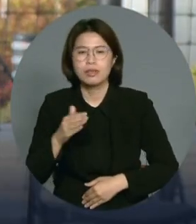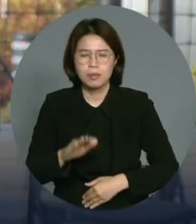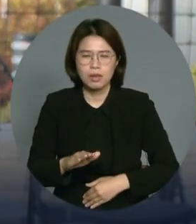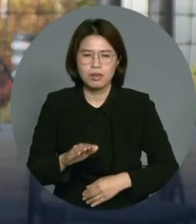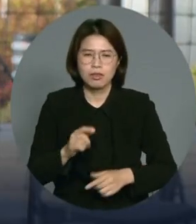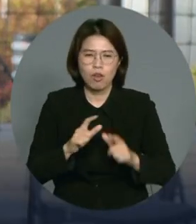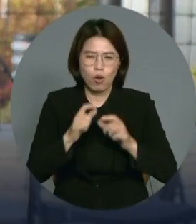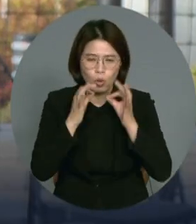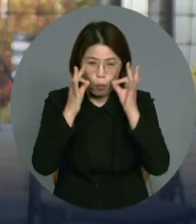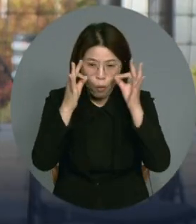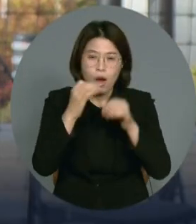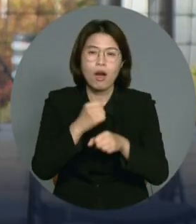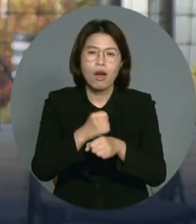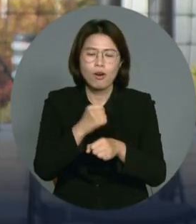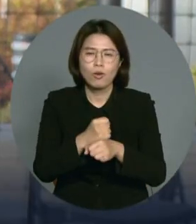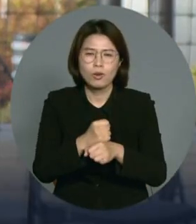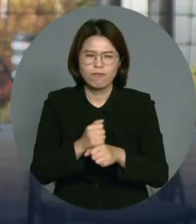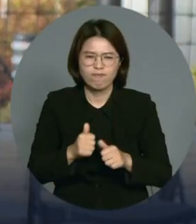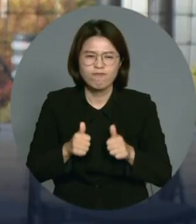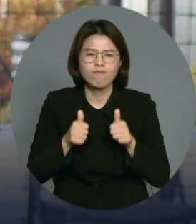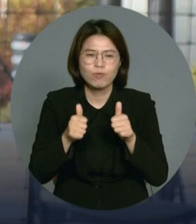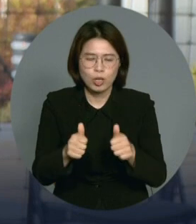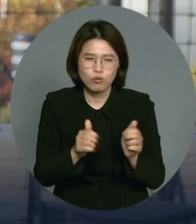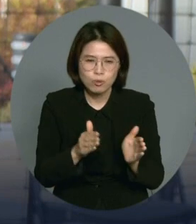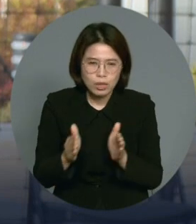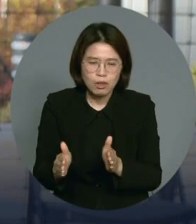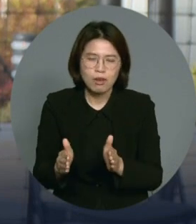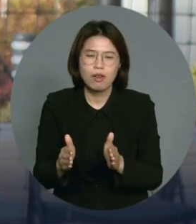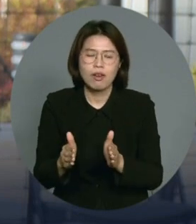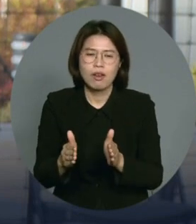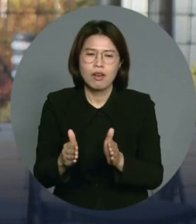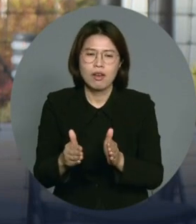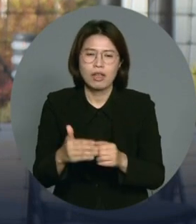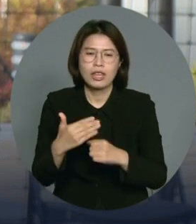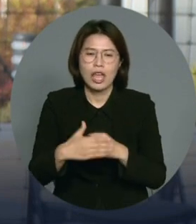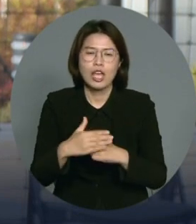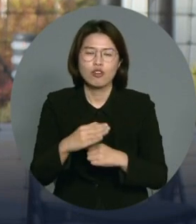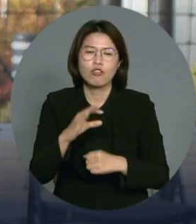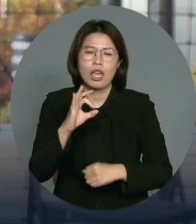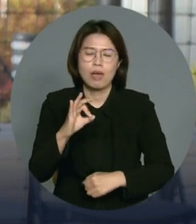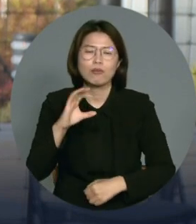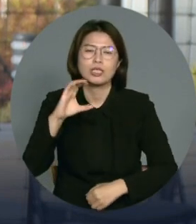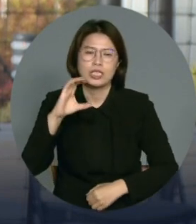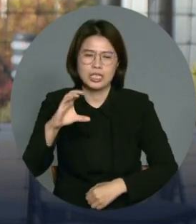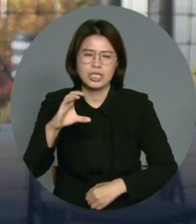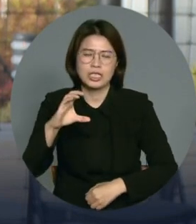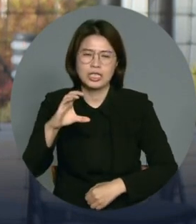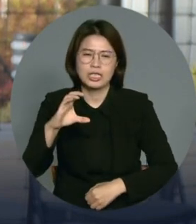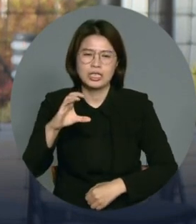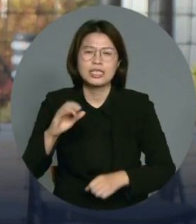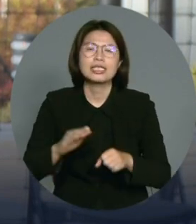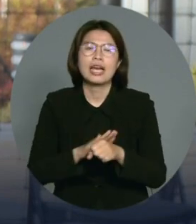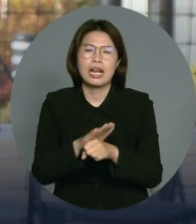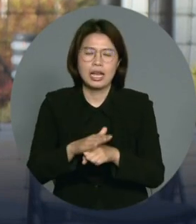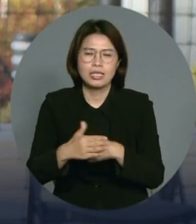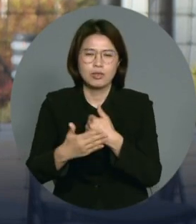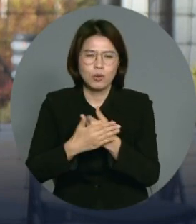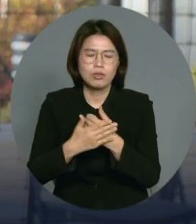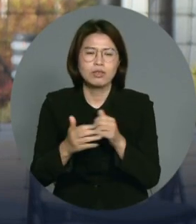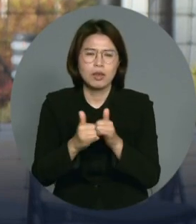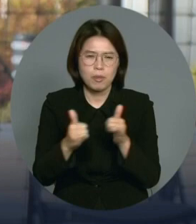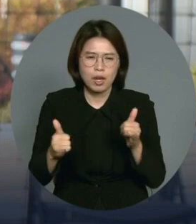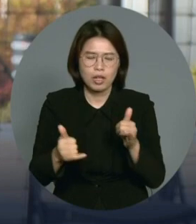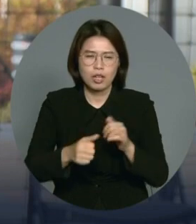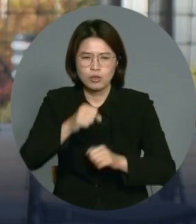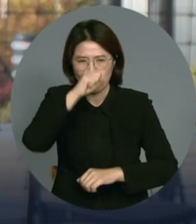철저하게 노력하고 정말 성실하게 준비해서 대구 FC 팬들에게 또 대구 FC 사랑하시는 모든 분들에게